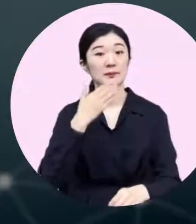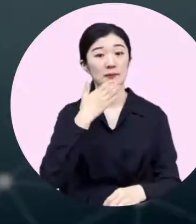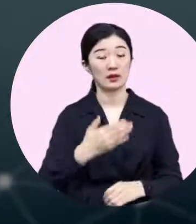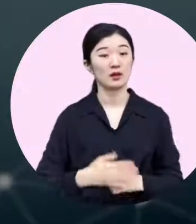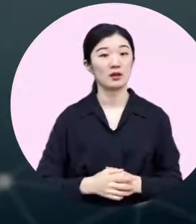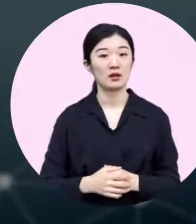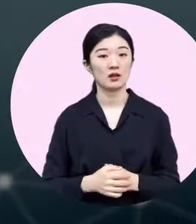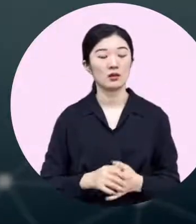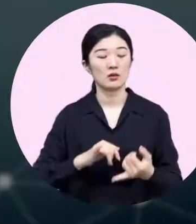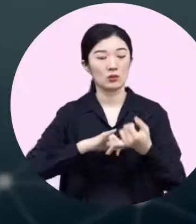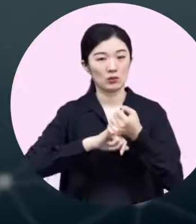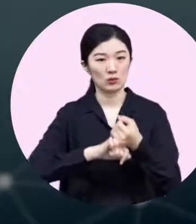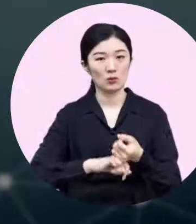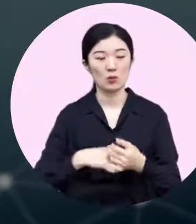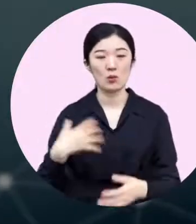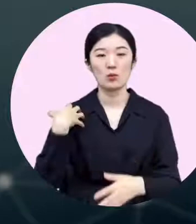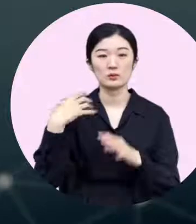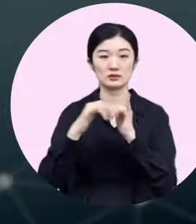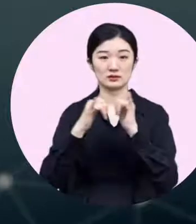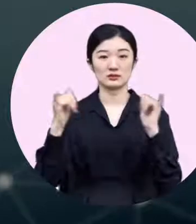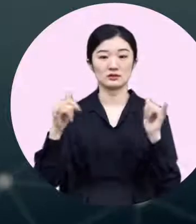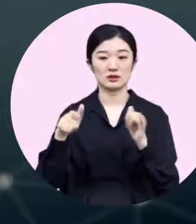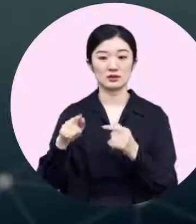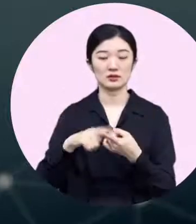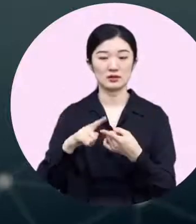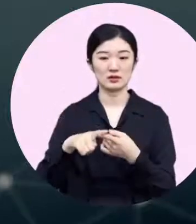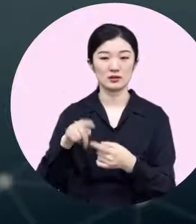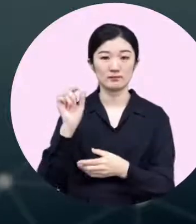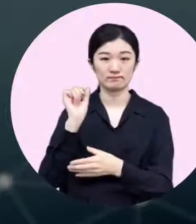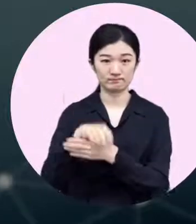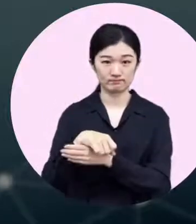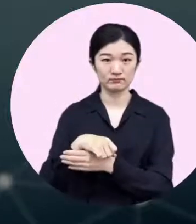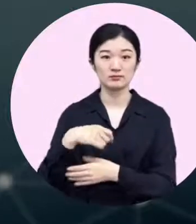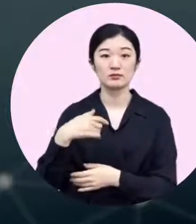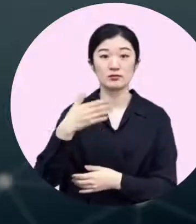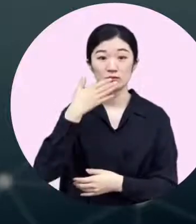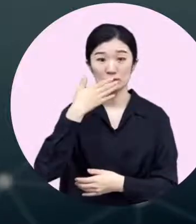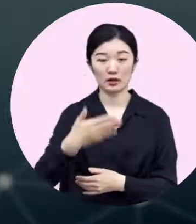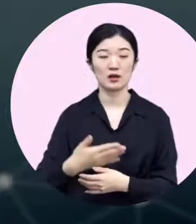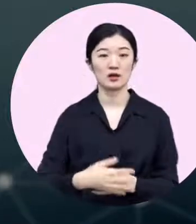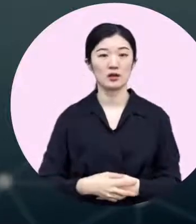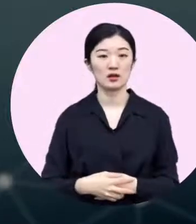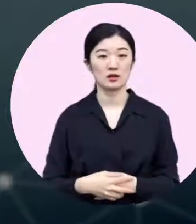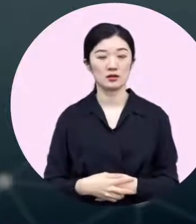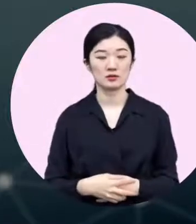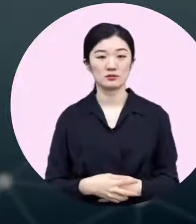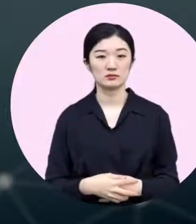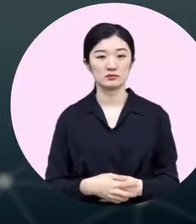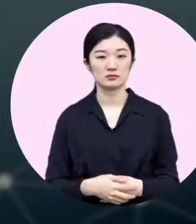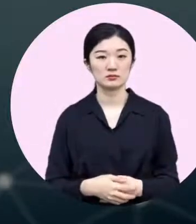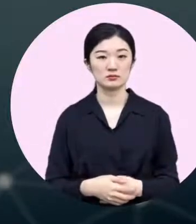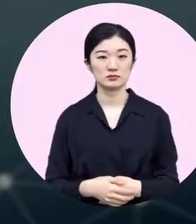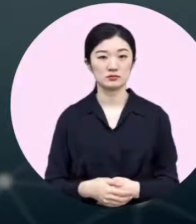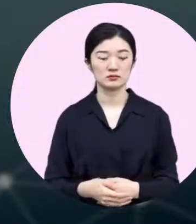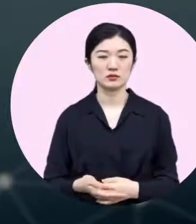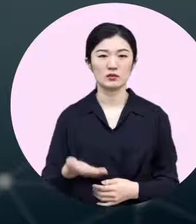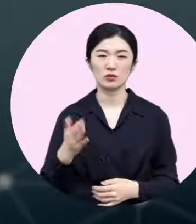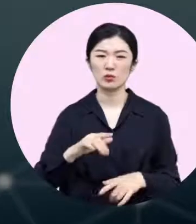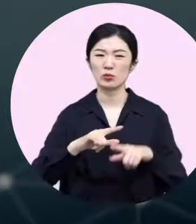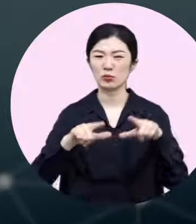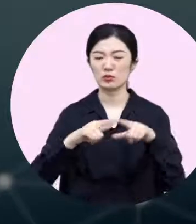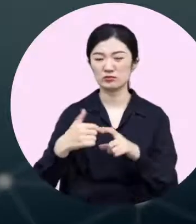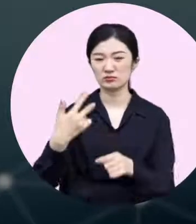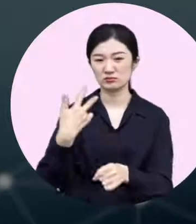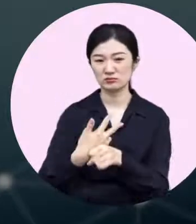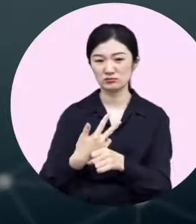반드시 호스트가 요청을 해야만 비디오를 켜게끔 설정할 수도 있는 건데 뭐 보통은 이게 비디오 시작은 그냥